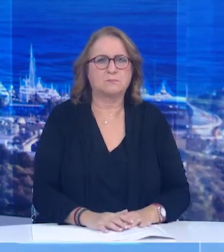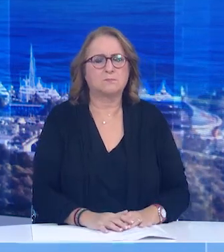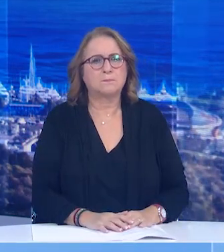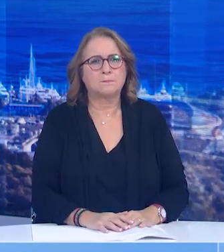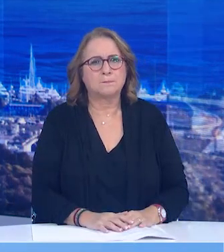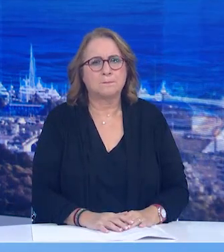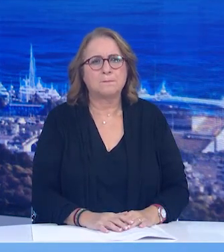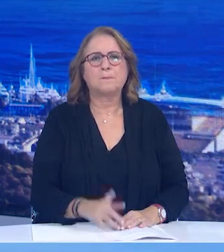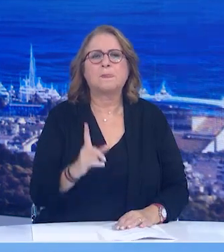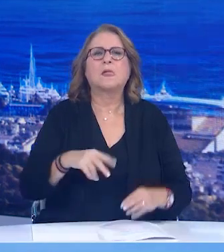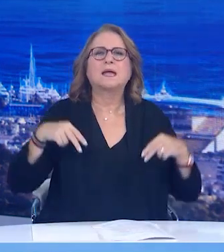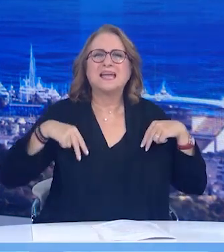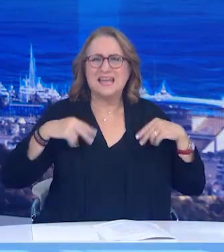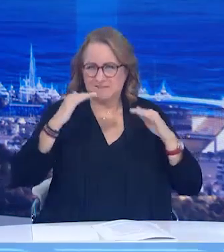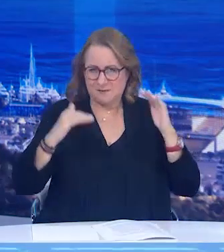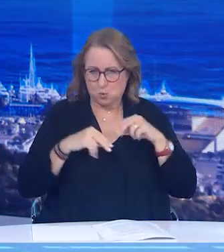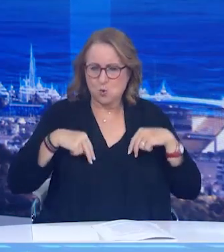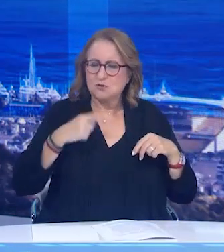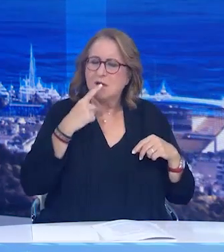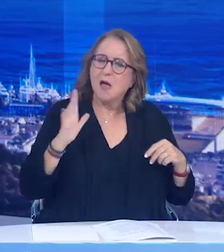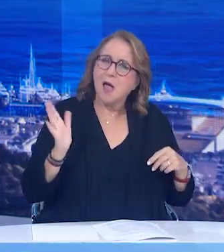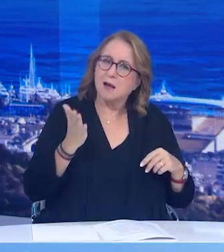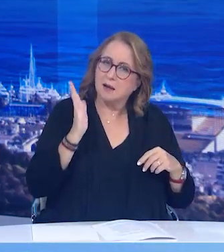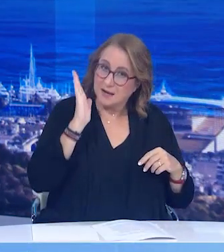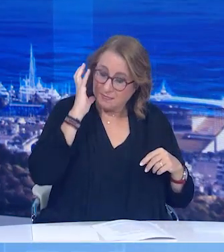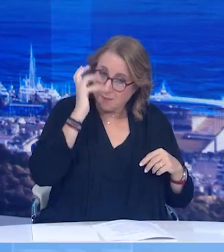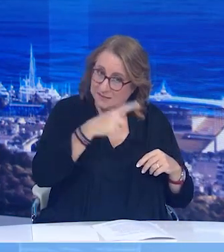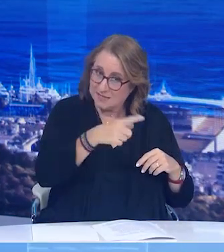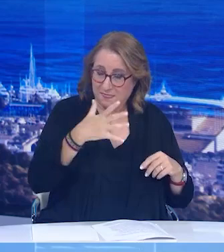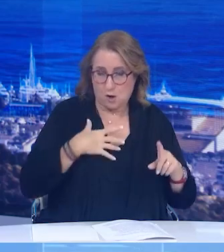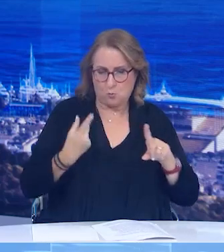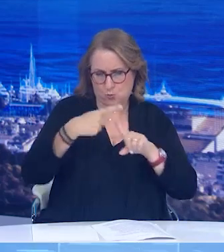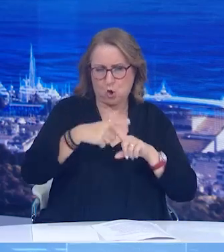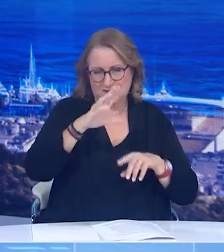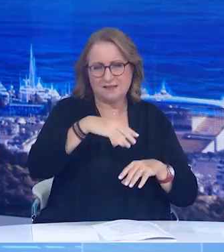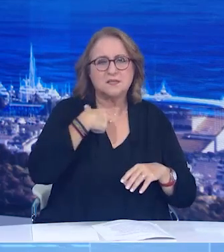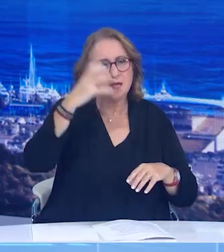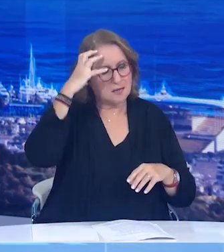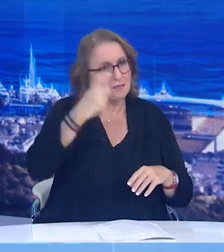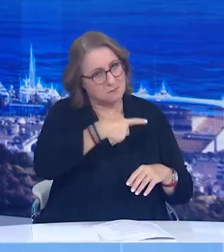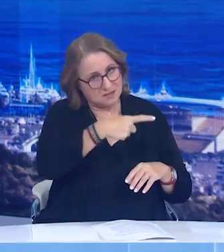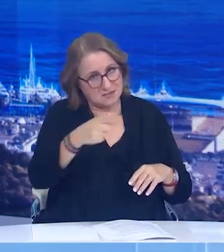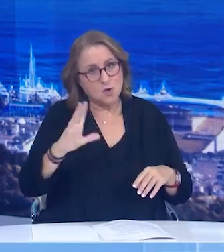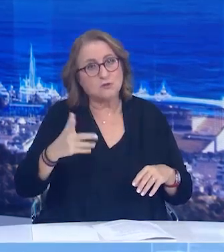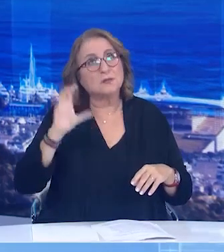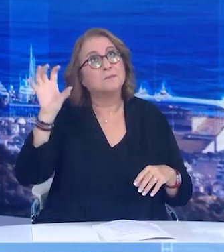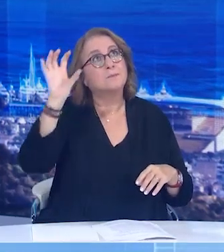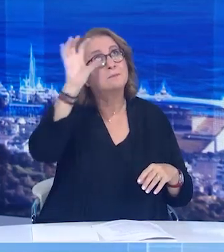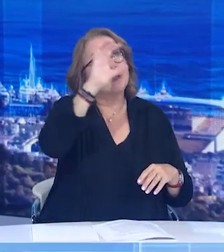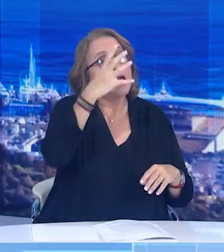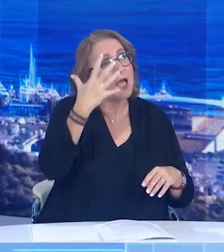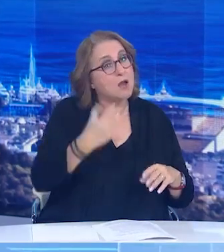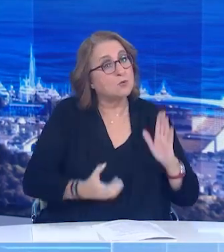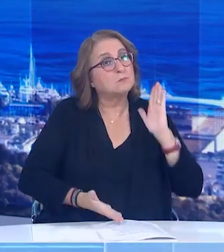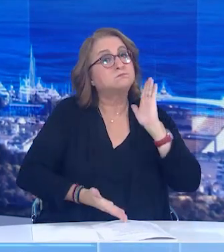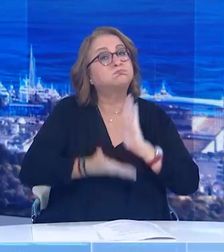προσθέσω κάτι, νομίζω ότι αυτό που πρέπει να θυμόμαστε είναι ότι υπάρχουν πραγματικά περιοχές με ψηλό ποσοστό εμβολιασμού και ψηλό ποσοστό ανοσίας και